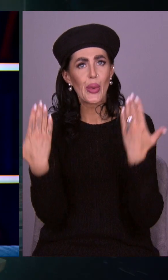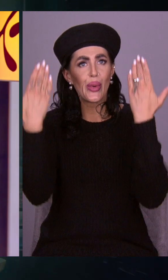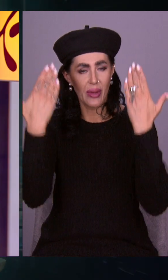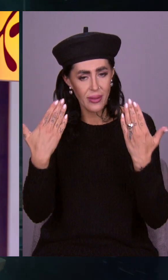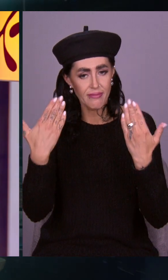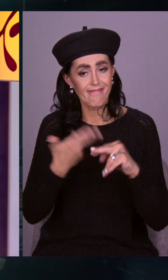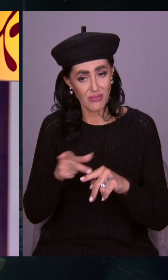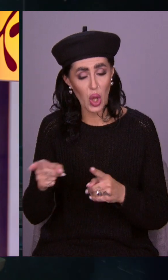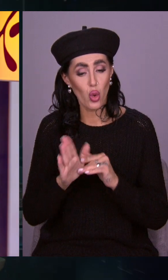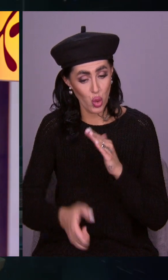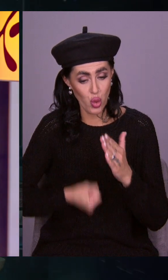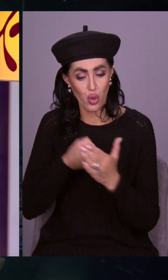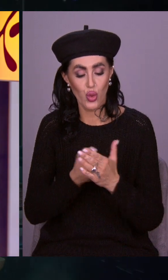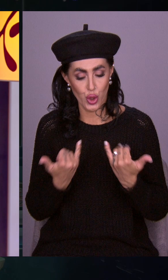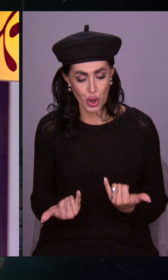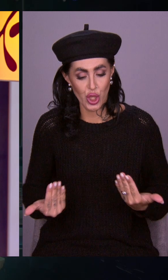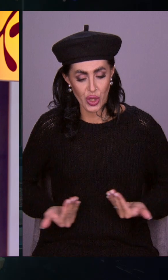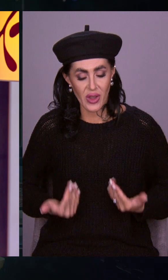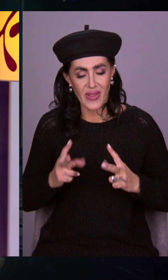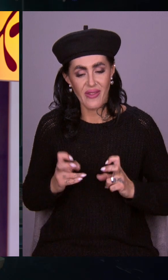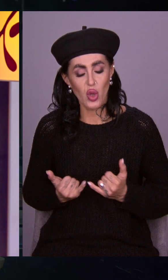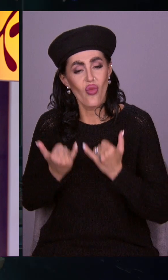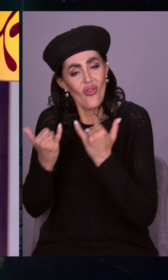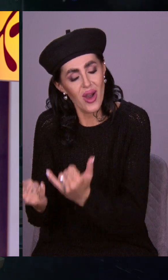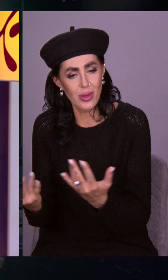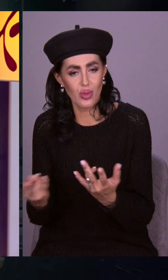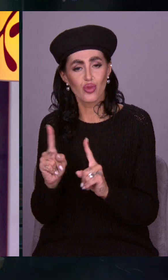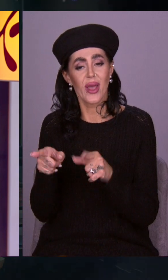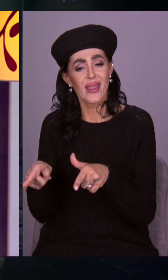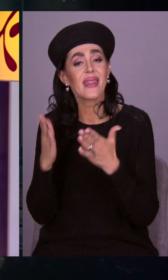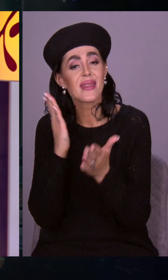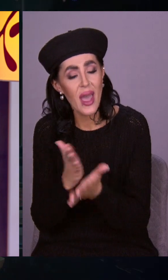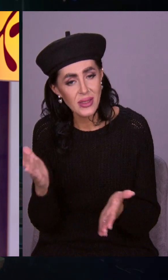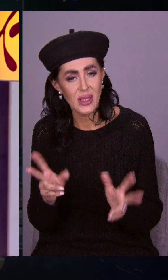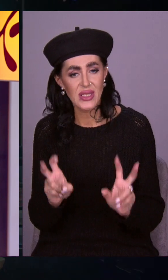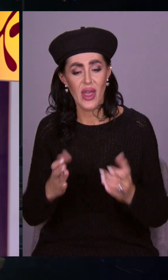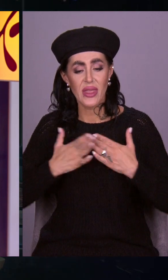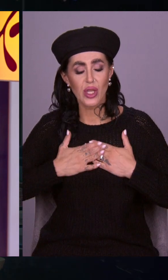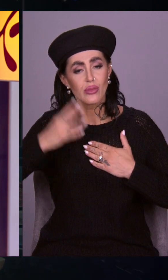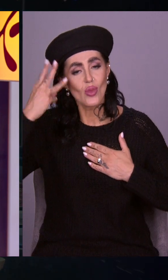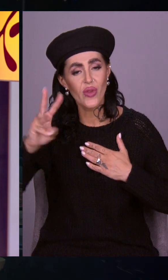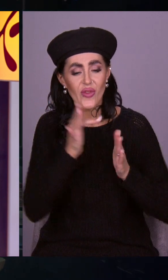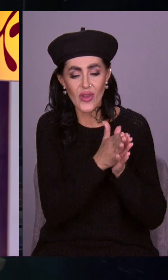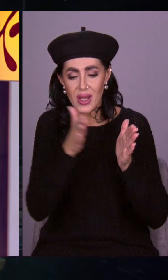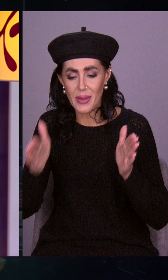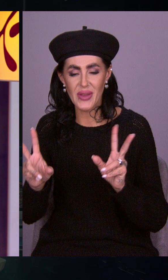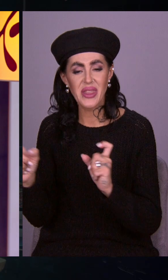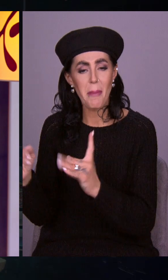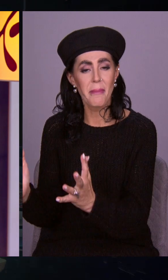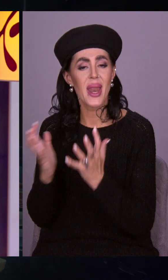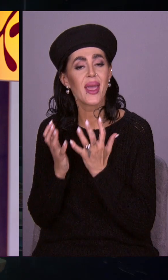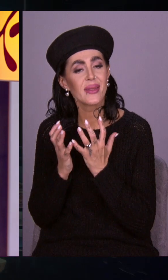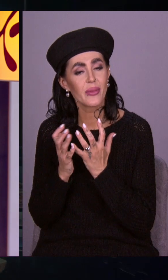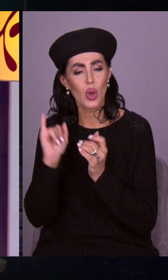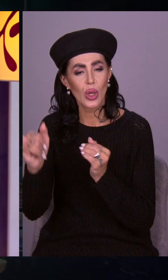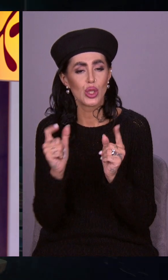Ліна Костенко, якби ми маємо її шанувати, поки вона є з нами, вона є. І вона наша сучасниця, вона берегиня. Проживає. Так, берегиня. І це, ну,